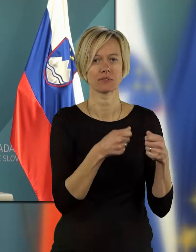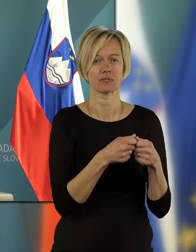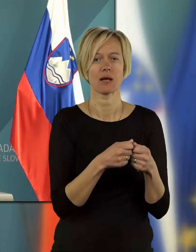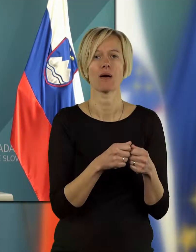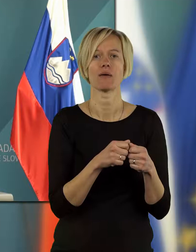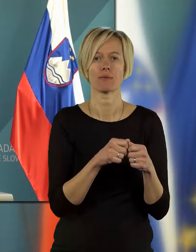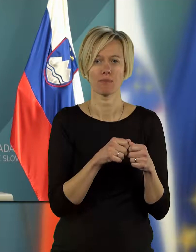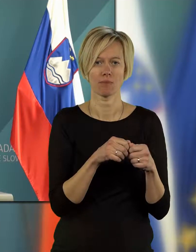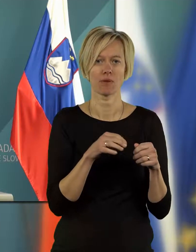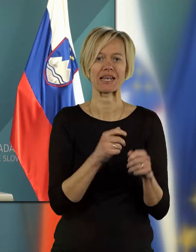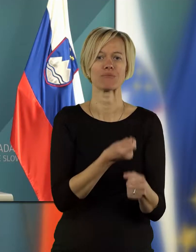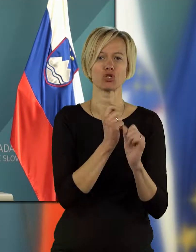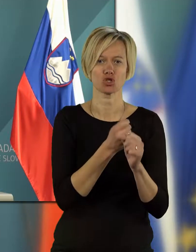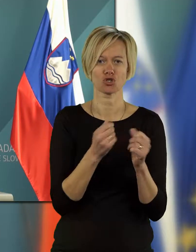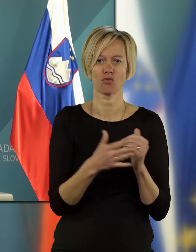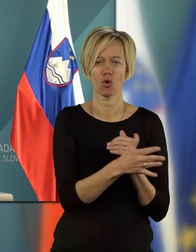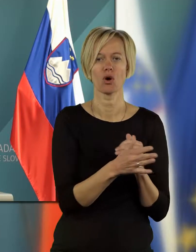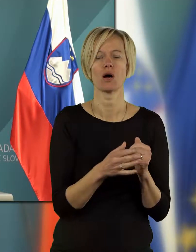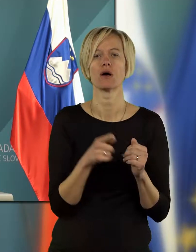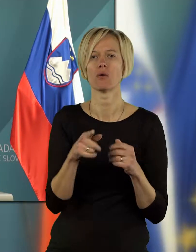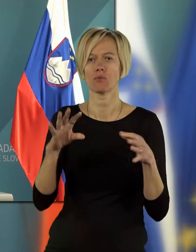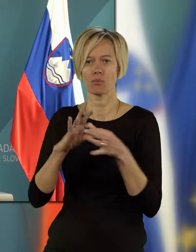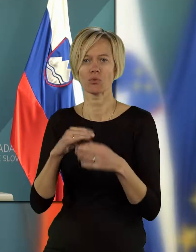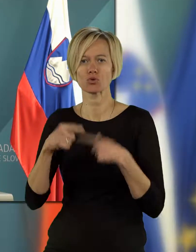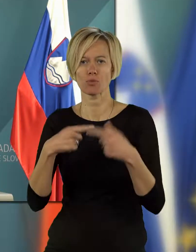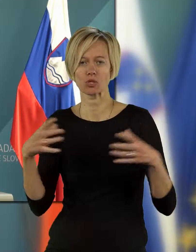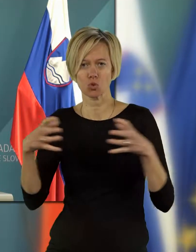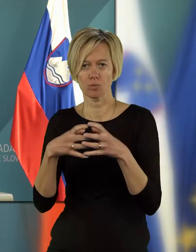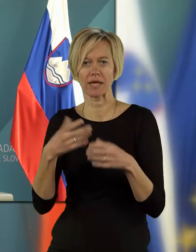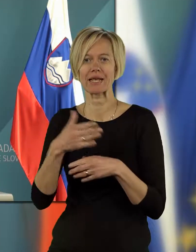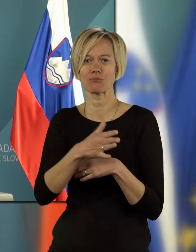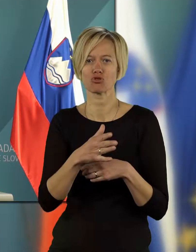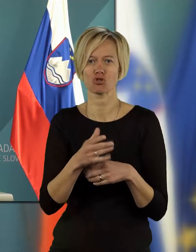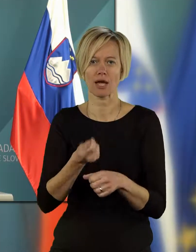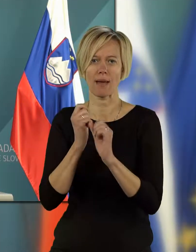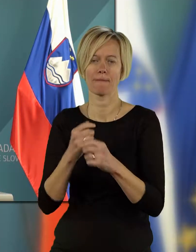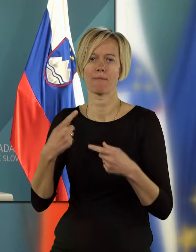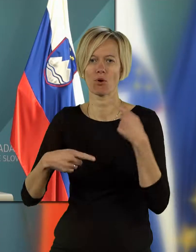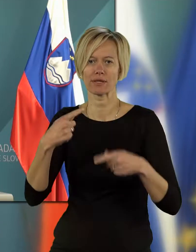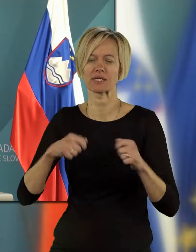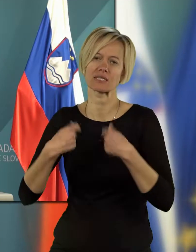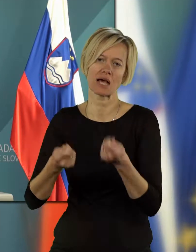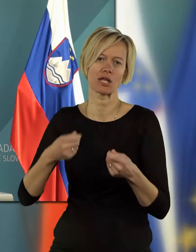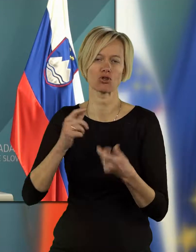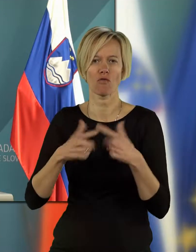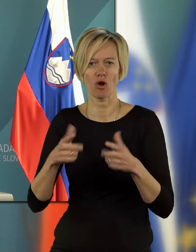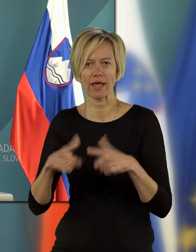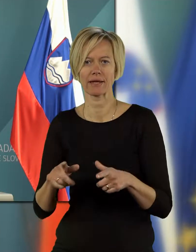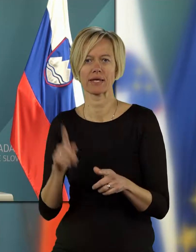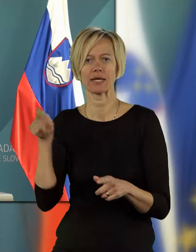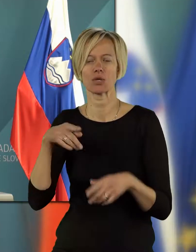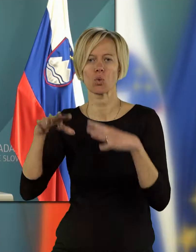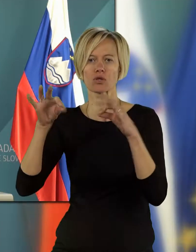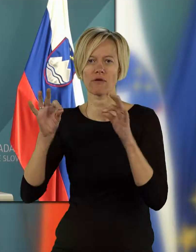iz zakona o morskem ribištvu, se nanaša na postopek izvajanja skupne ribiške politike, tudi tako izdajanja dovoljenj, kot tudi